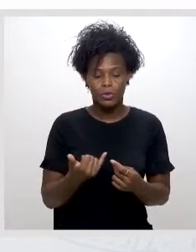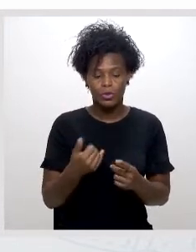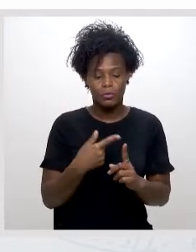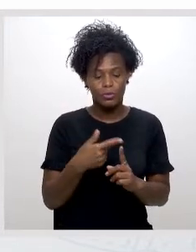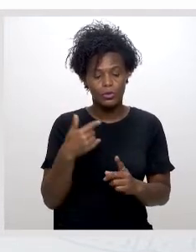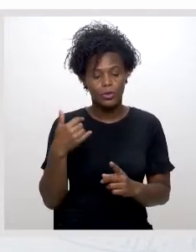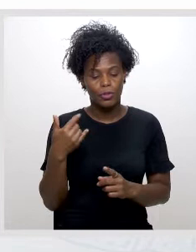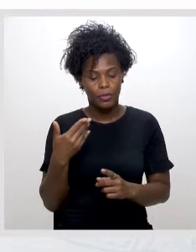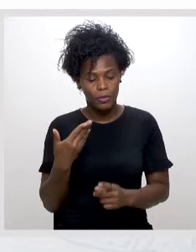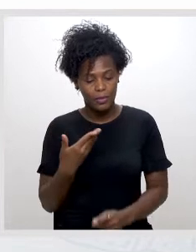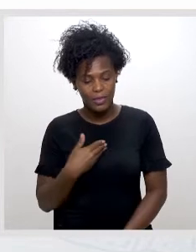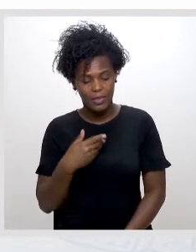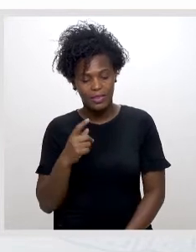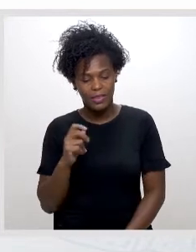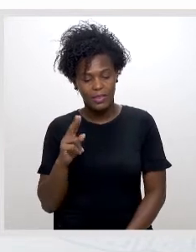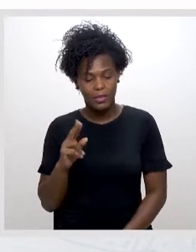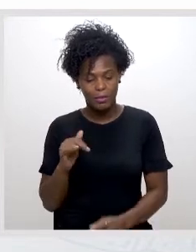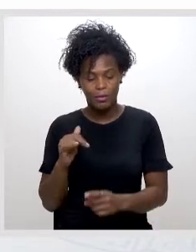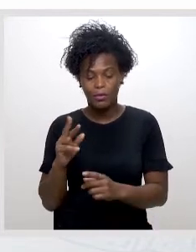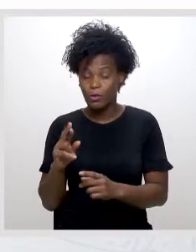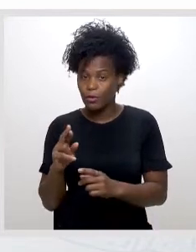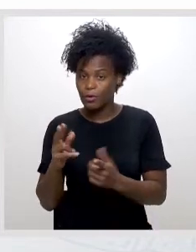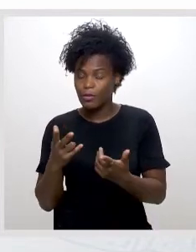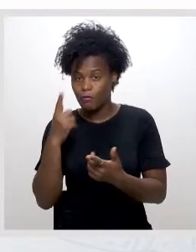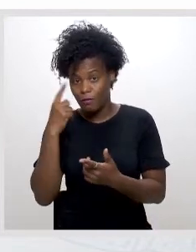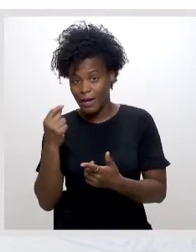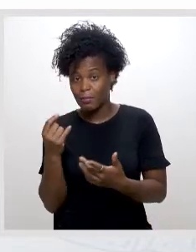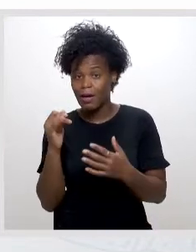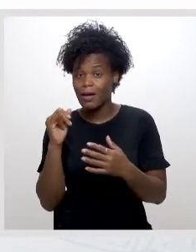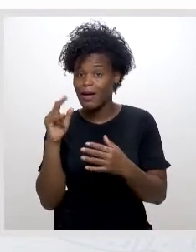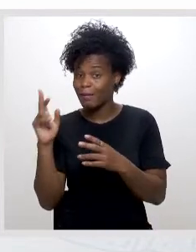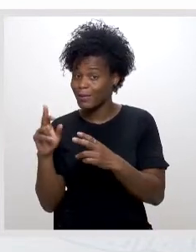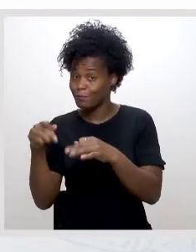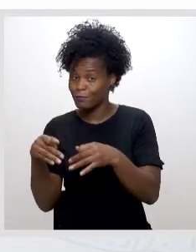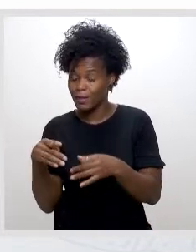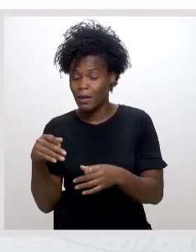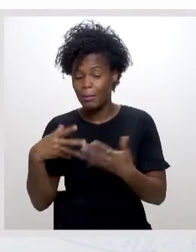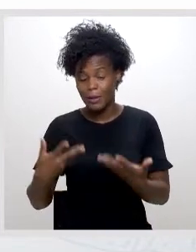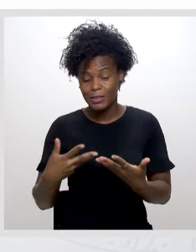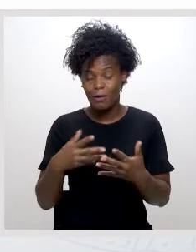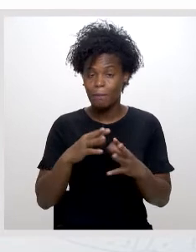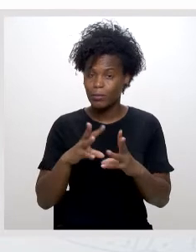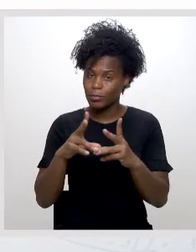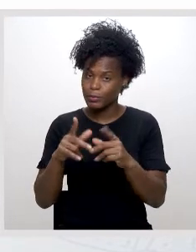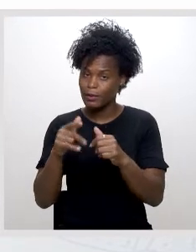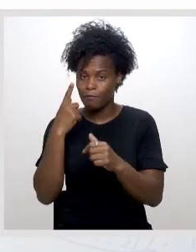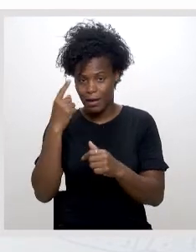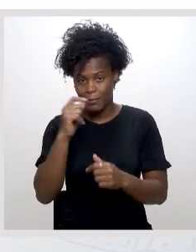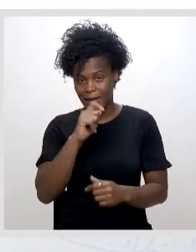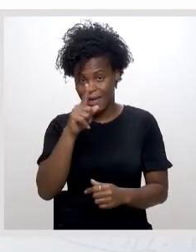plus verbe à l'infinitif. Ensuite, présent progressif, verbe être au